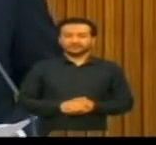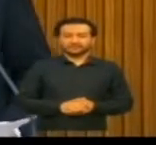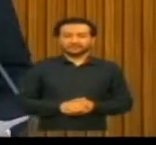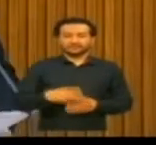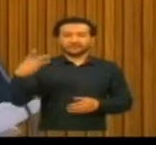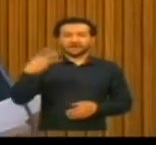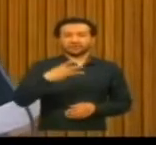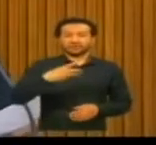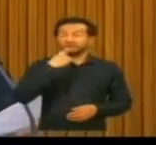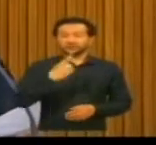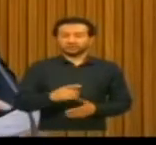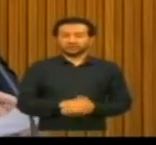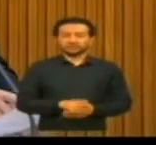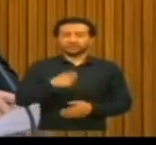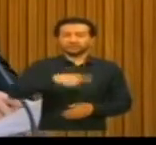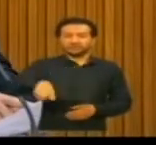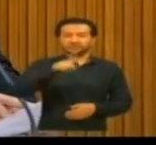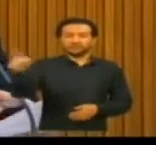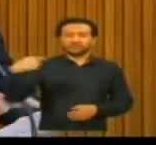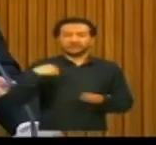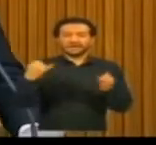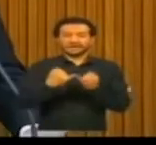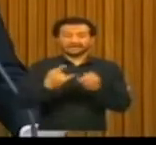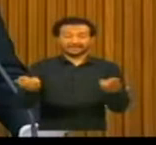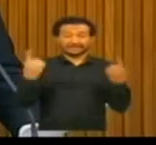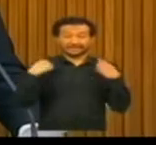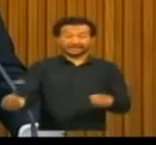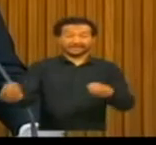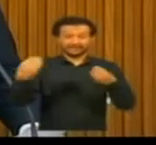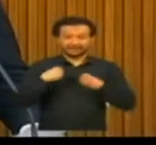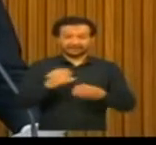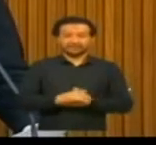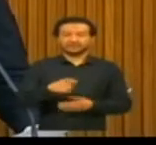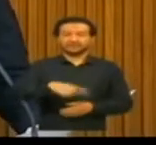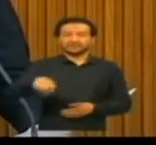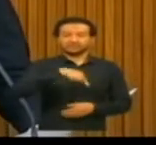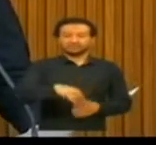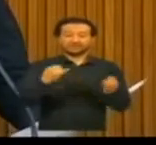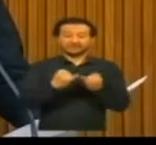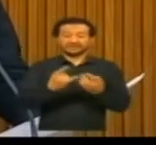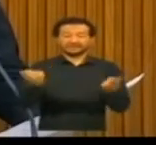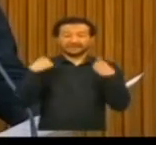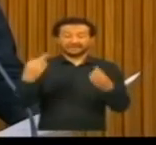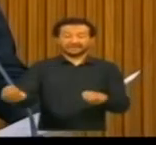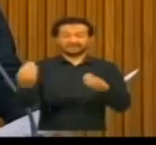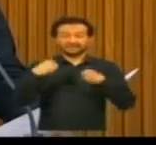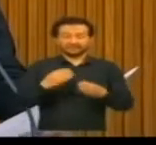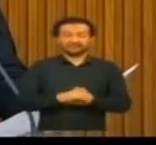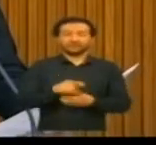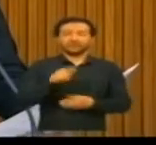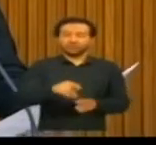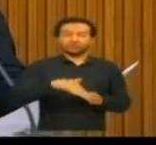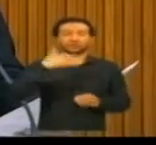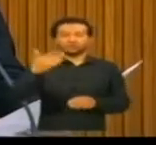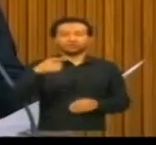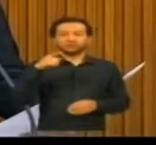Erdoğan diyor ki, siz bu kardeşinize yetkiyi verin. Siz bu kardeşinize yetkiyi verin. Ondan sonra